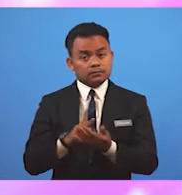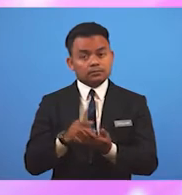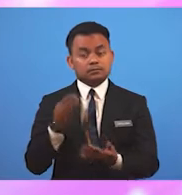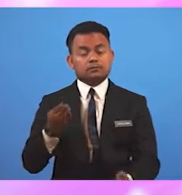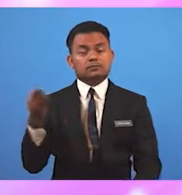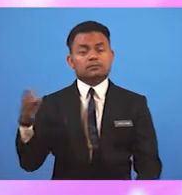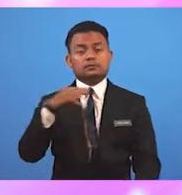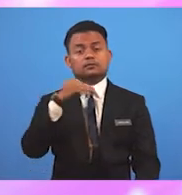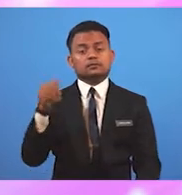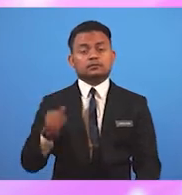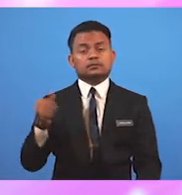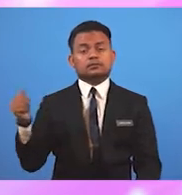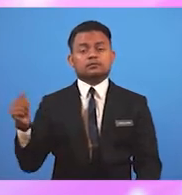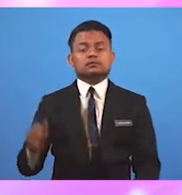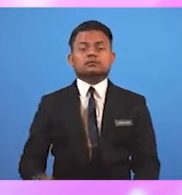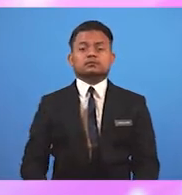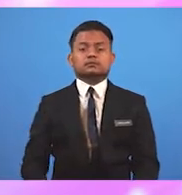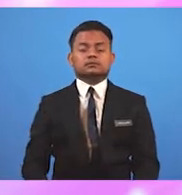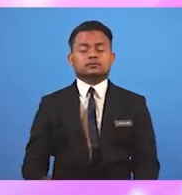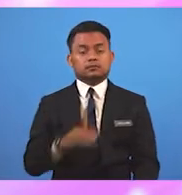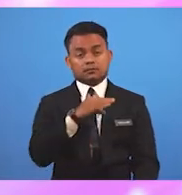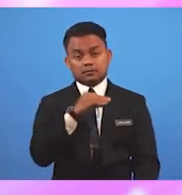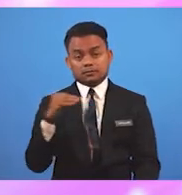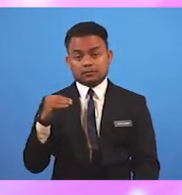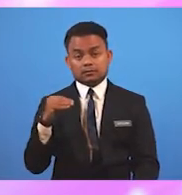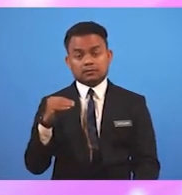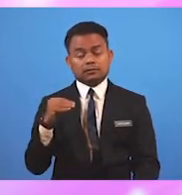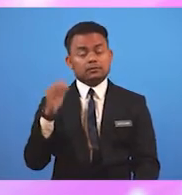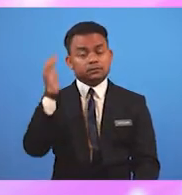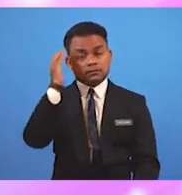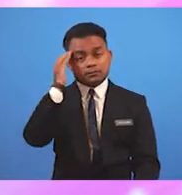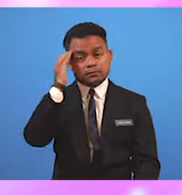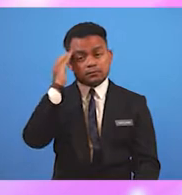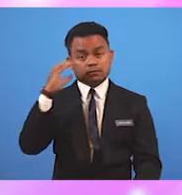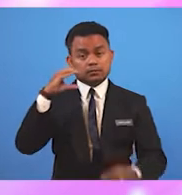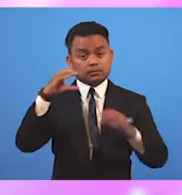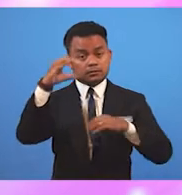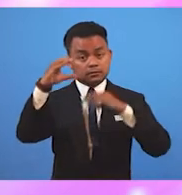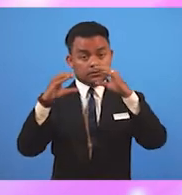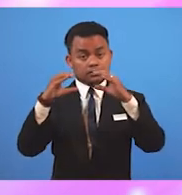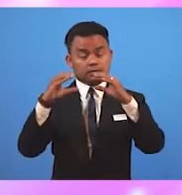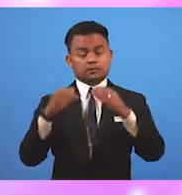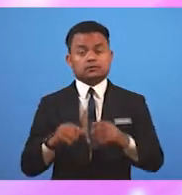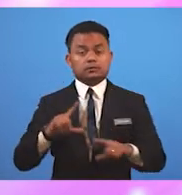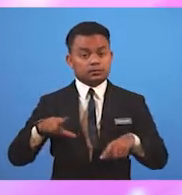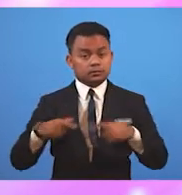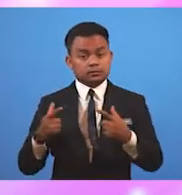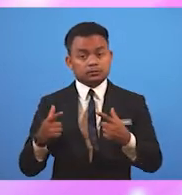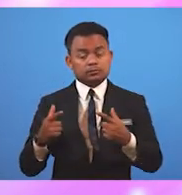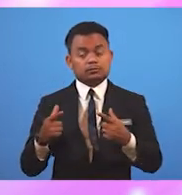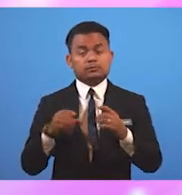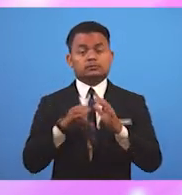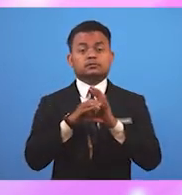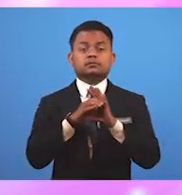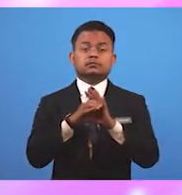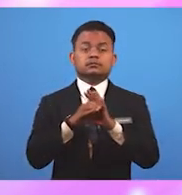juga peralatan, dan juga para pelajar perlu mengetahui kaedah-kaedah melakukan persampelan